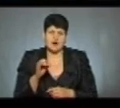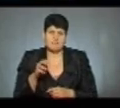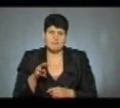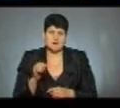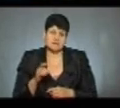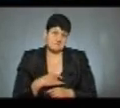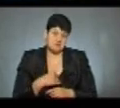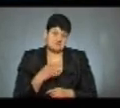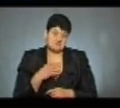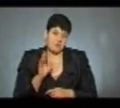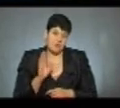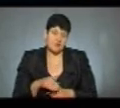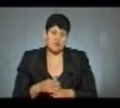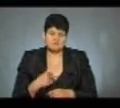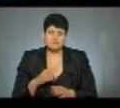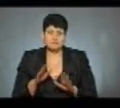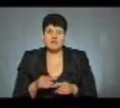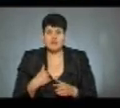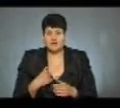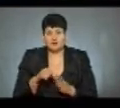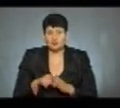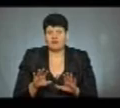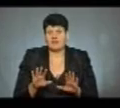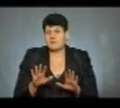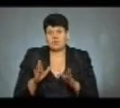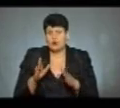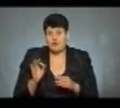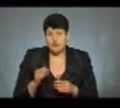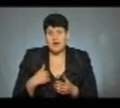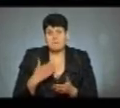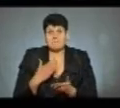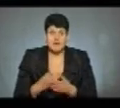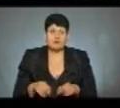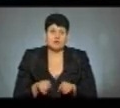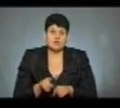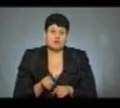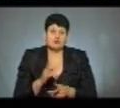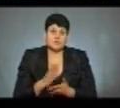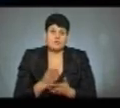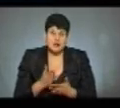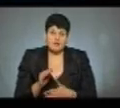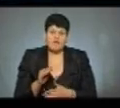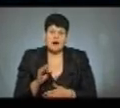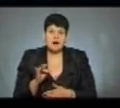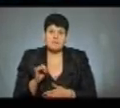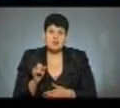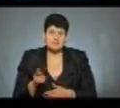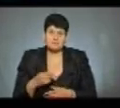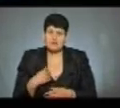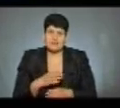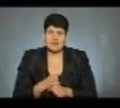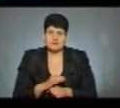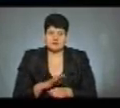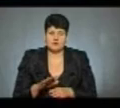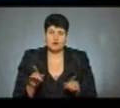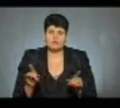кажу, окей, нехай. Тому, по суті, я тут випадково, але маємо те, що маємо. Фармацевтом я не працював.